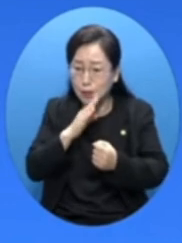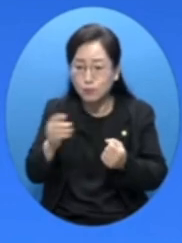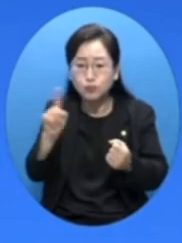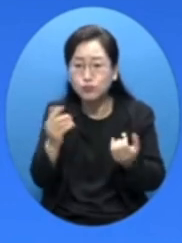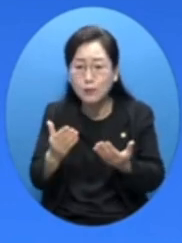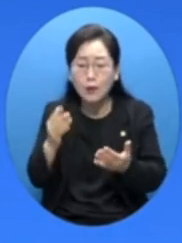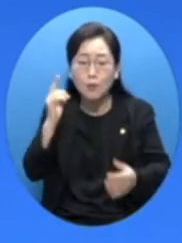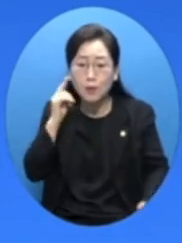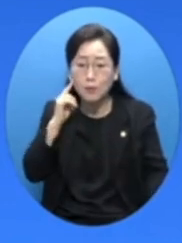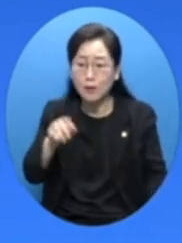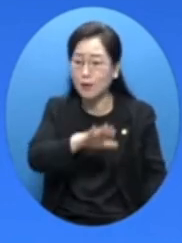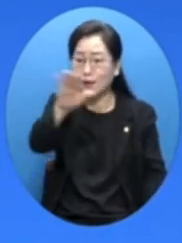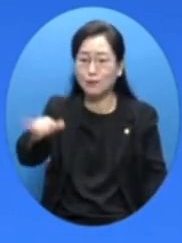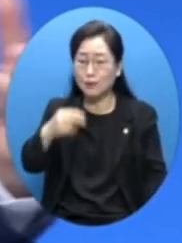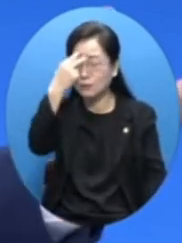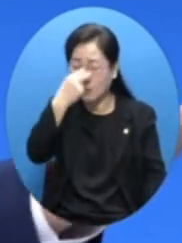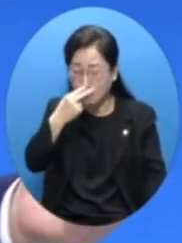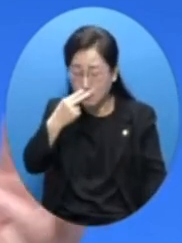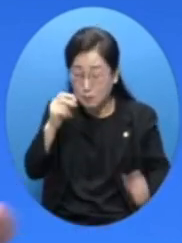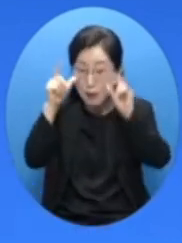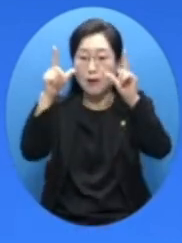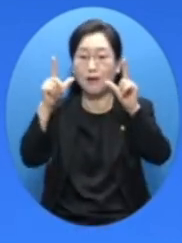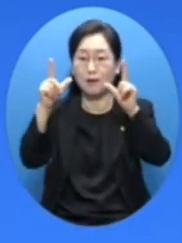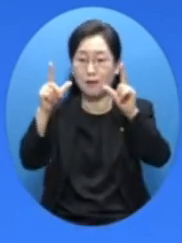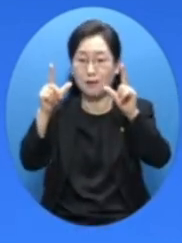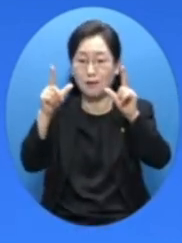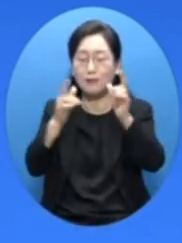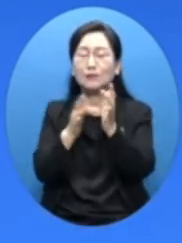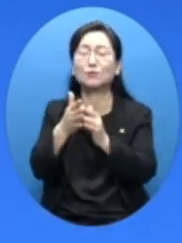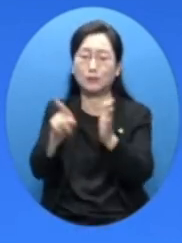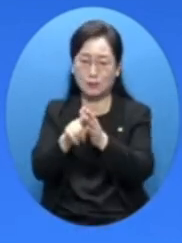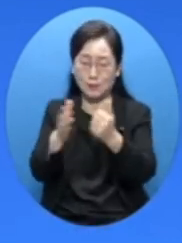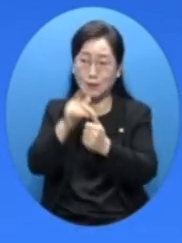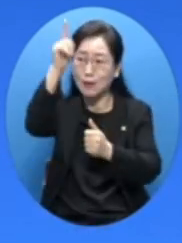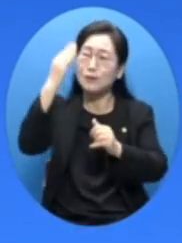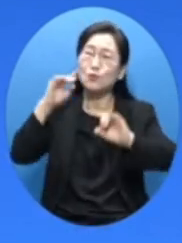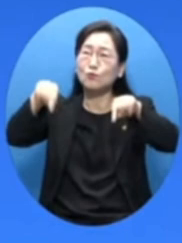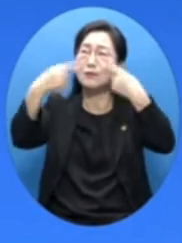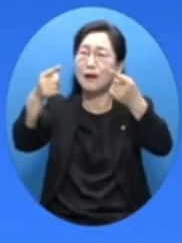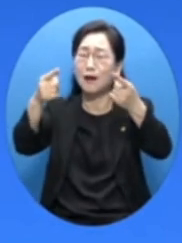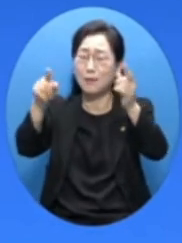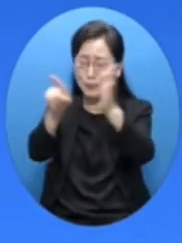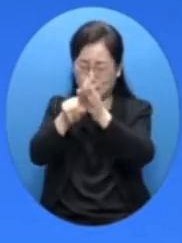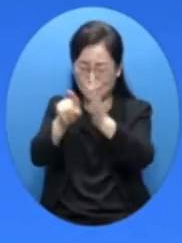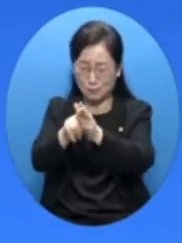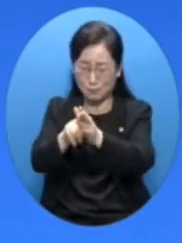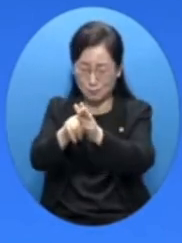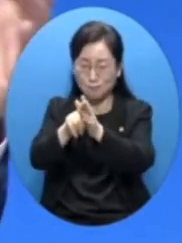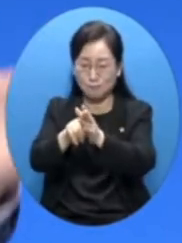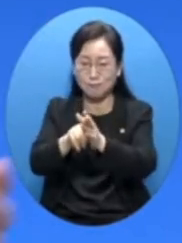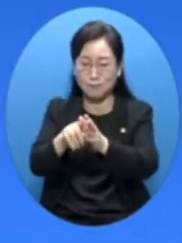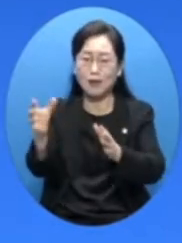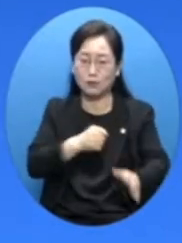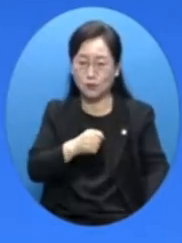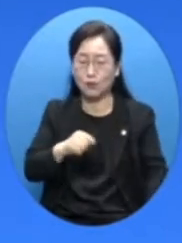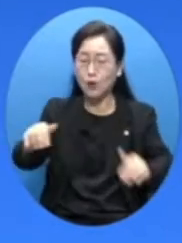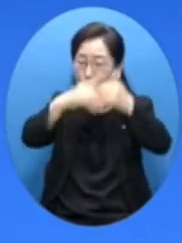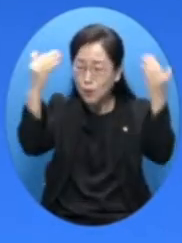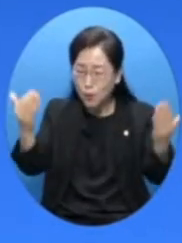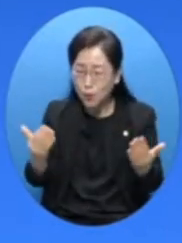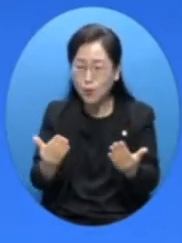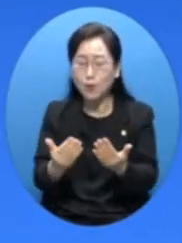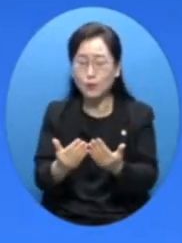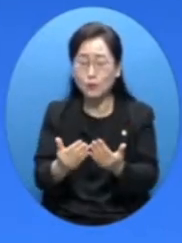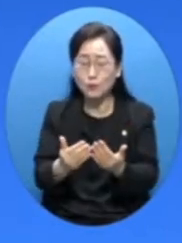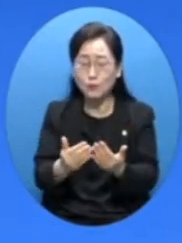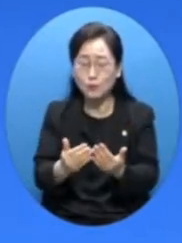영적인 맹인이었던 우리가 예수 믿고 눈이 뜨게 된 것입니다. 천국을 바라보며 믿음 생활을 할 수 있게 된 것입니다. 모든 것이